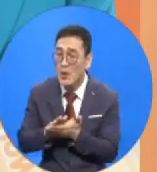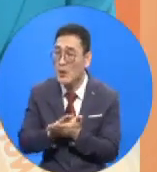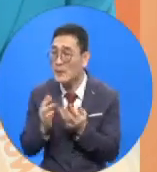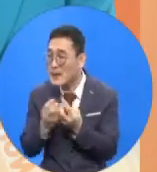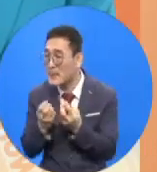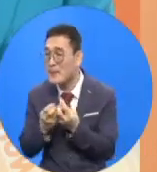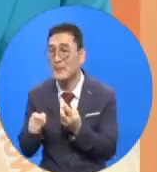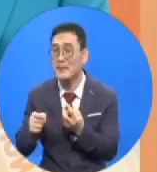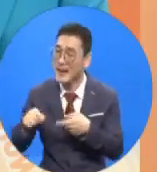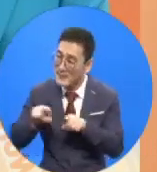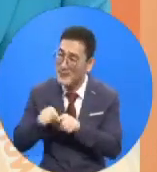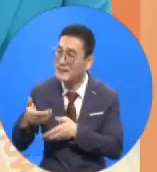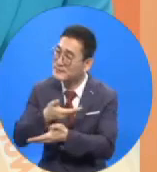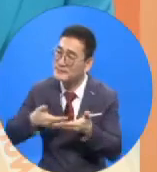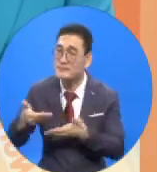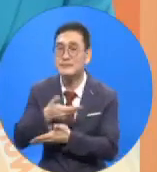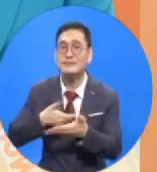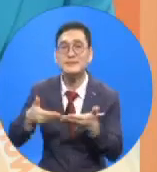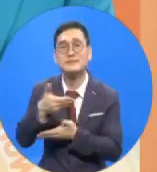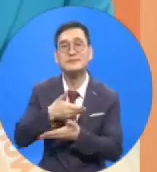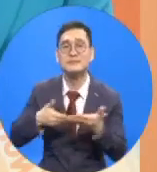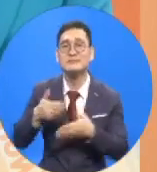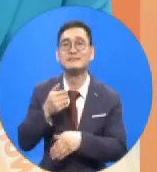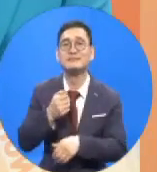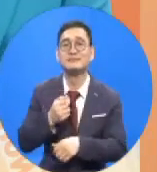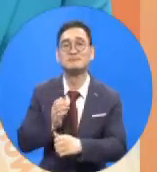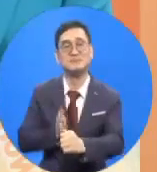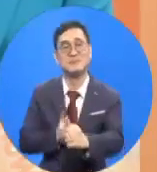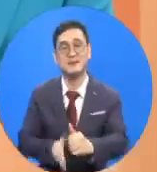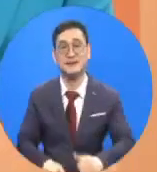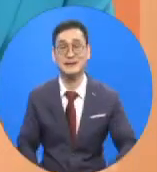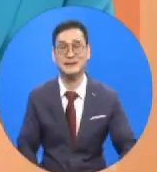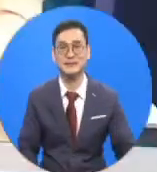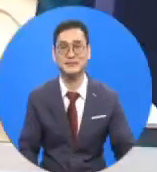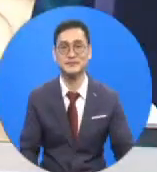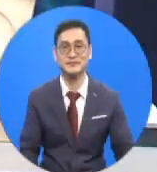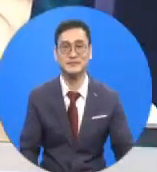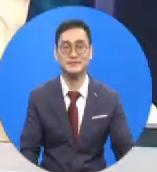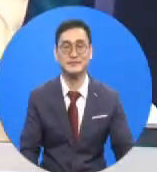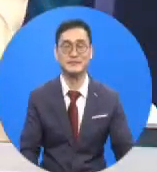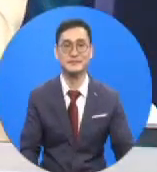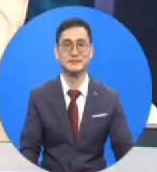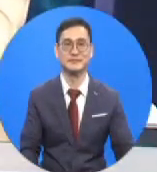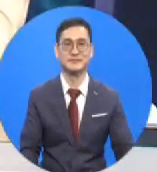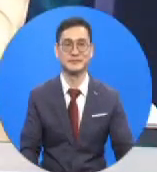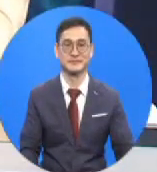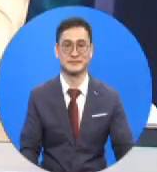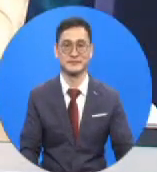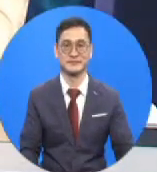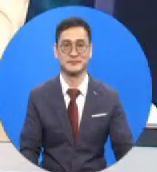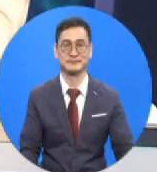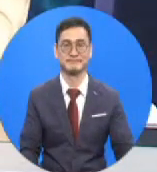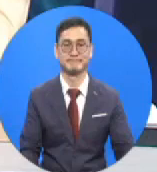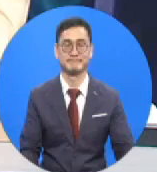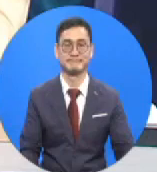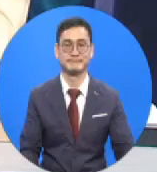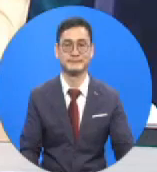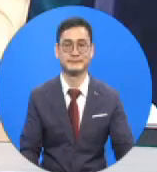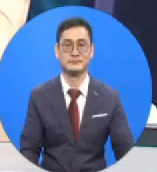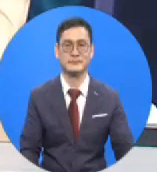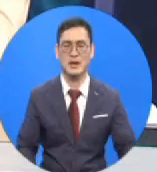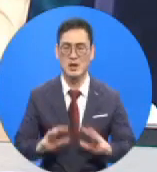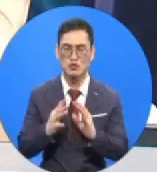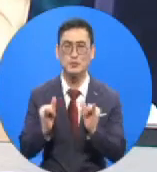기회로 또 삼으면 내적 혼다와 좋을 것 같습니다 근데 근데 코다 일과 일상을 위협하고 있는 상황에서 모든